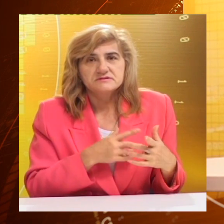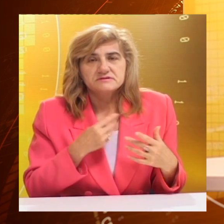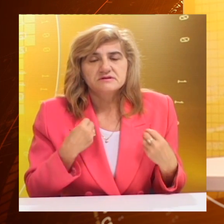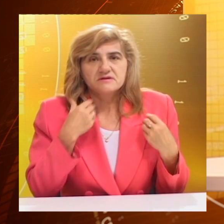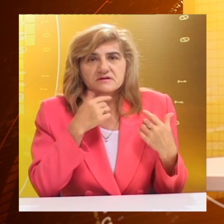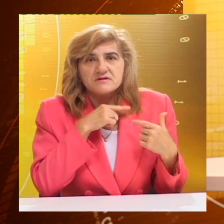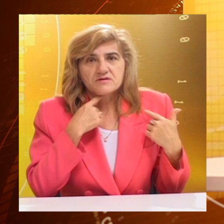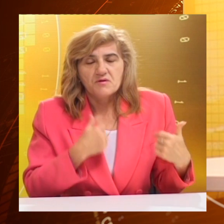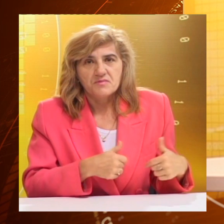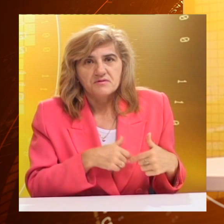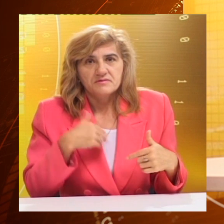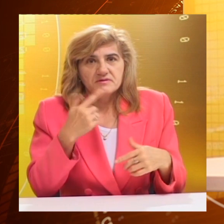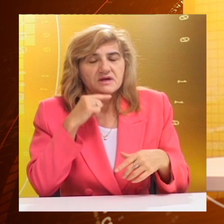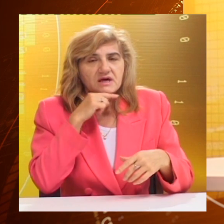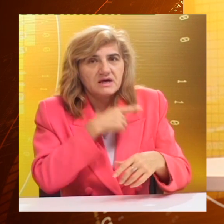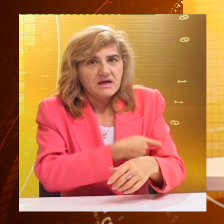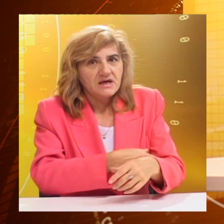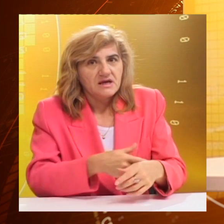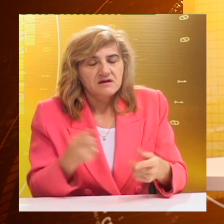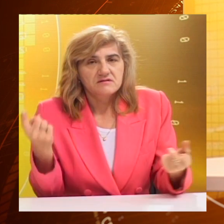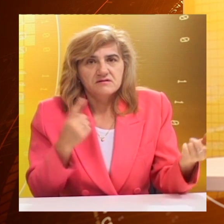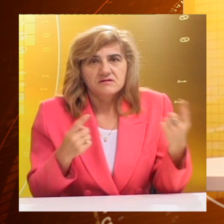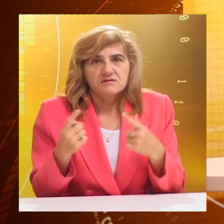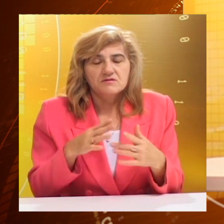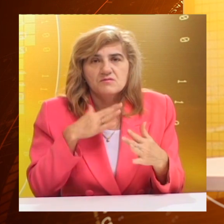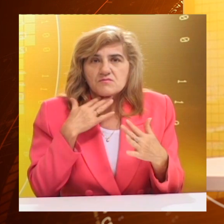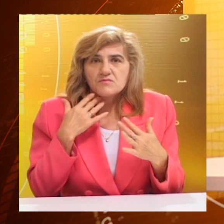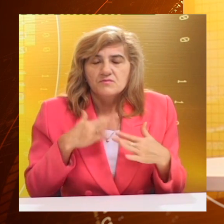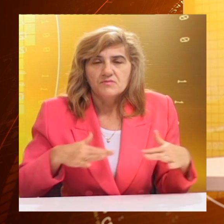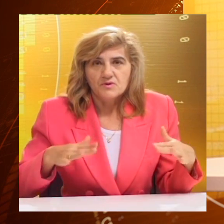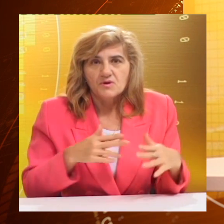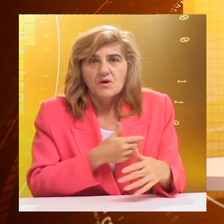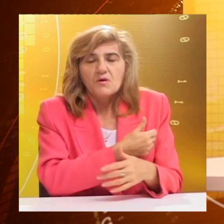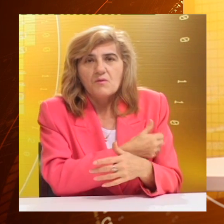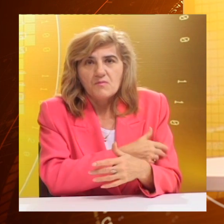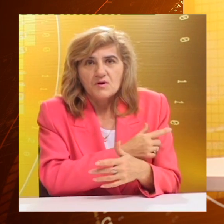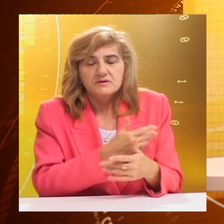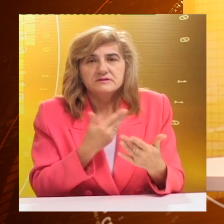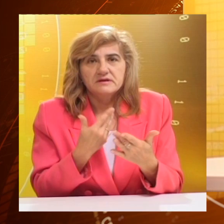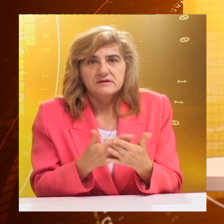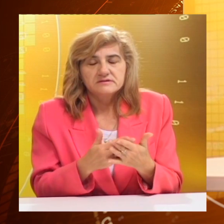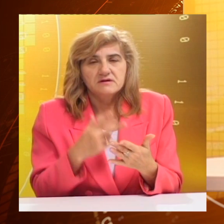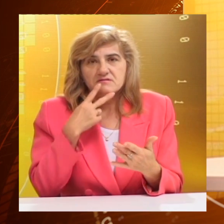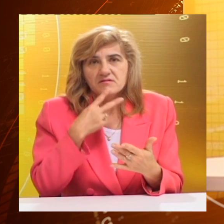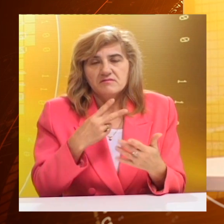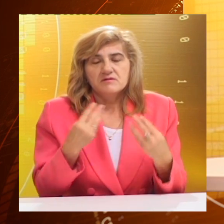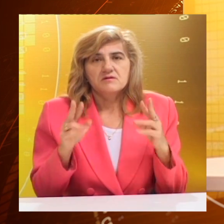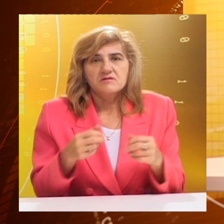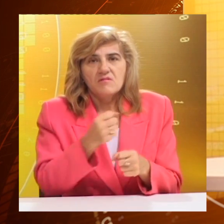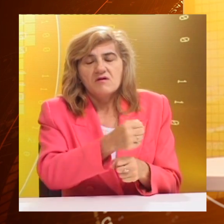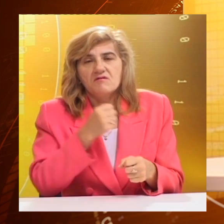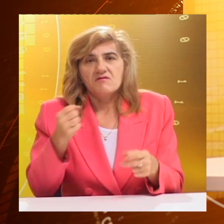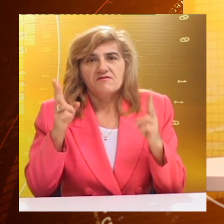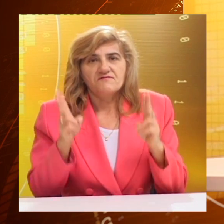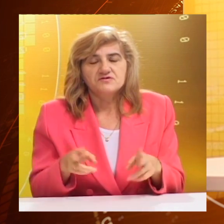akcija dobrovoljnog davanja krvi. Zbog dobre organizacije velikog odziva davalaca, služba za transfuziju krvi opšte bolnice poznata je po